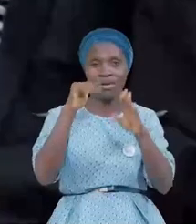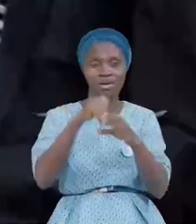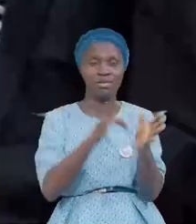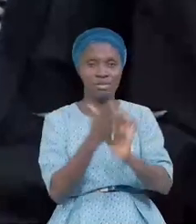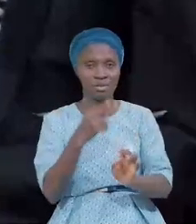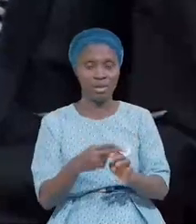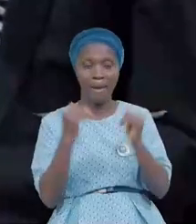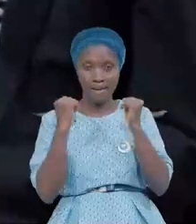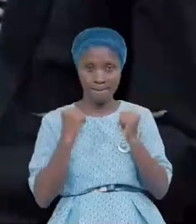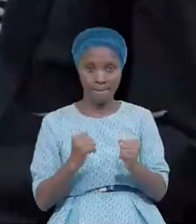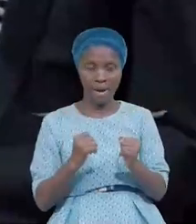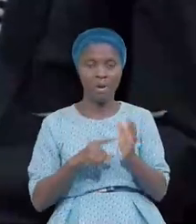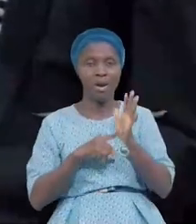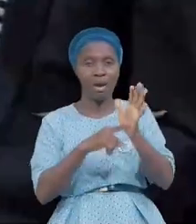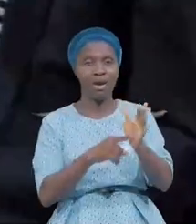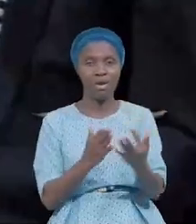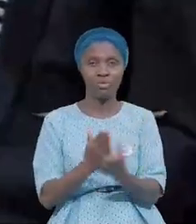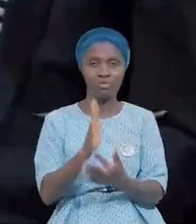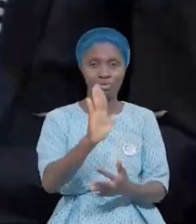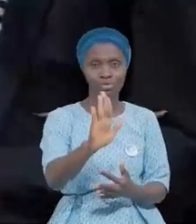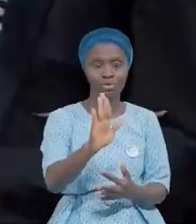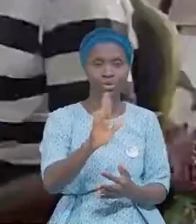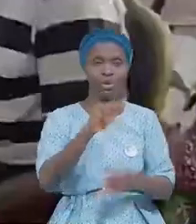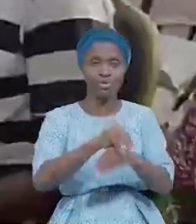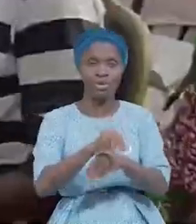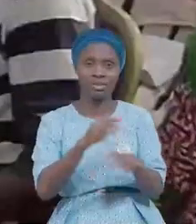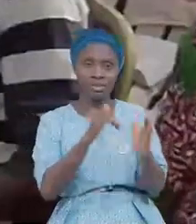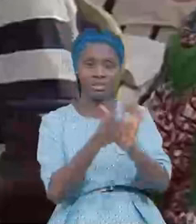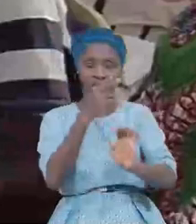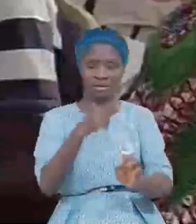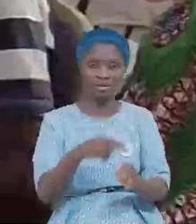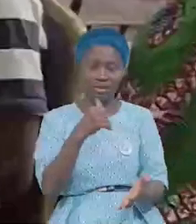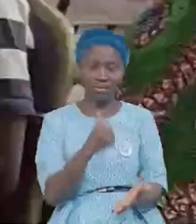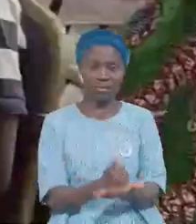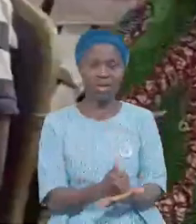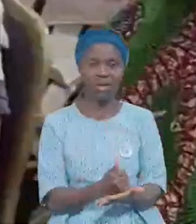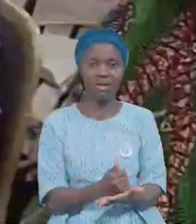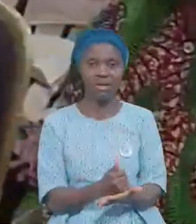manifestation de la puissance à travers ton ministère au nom de Jésus.